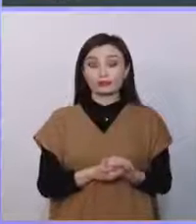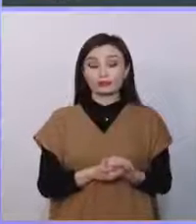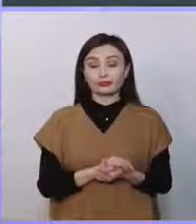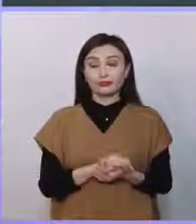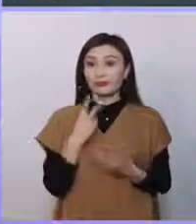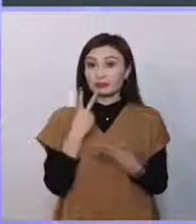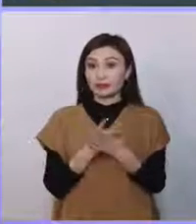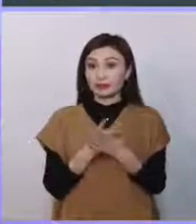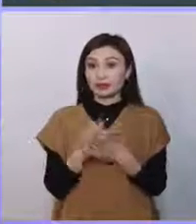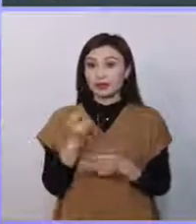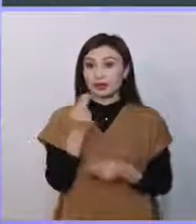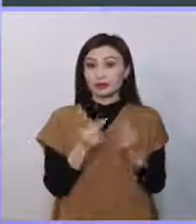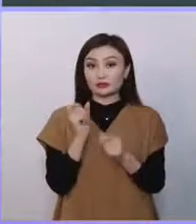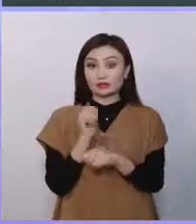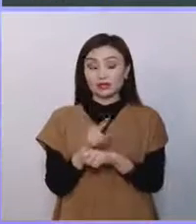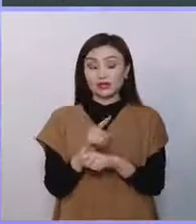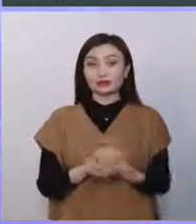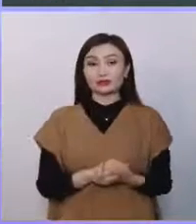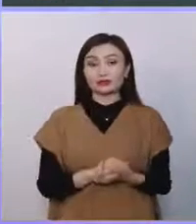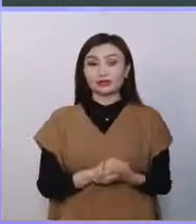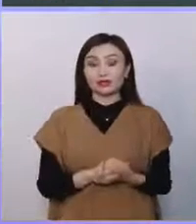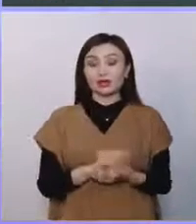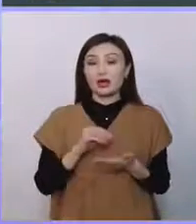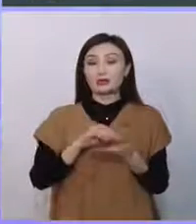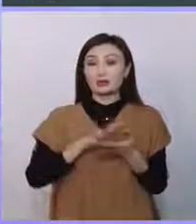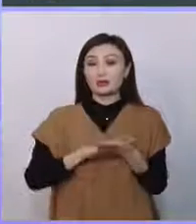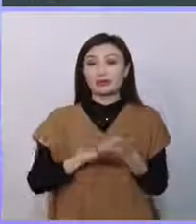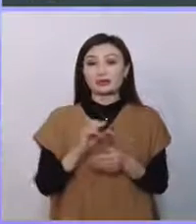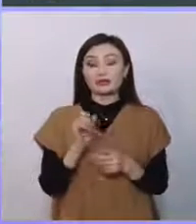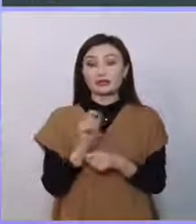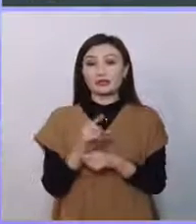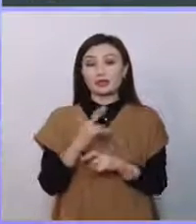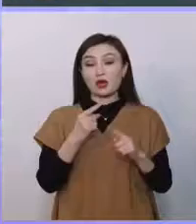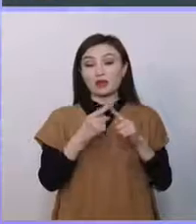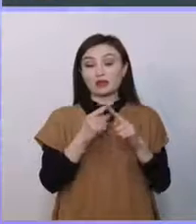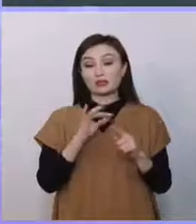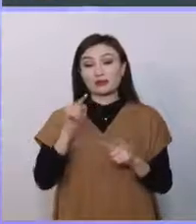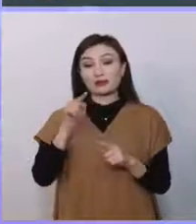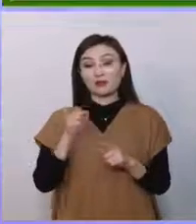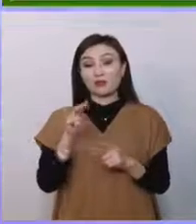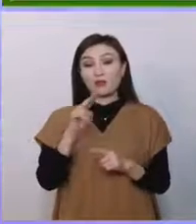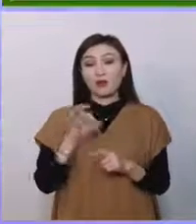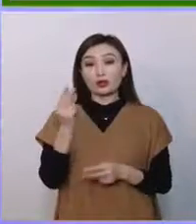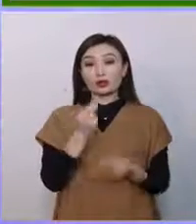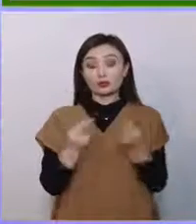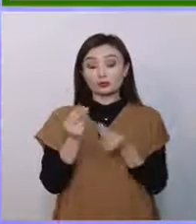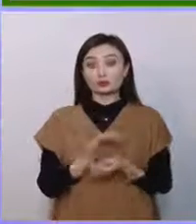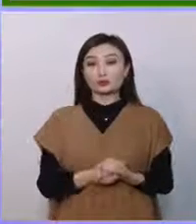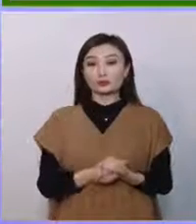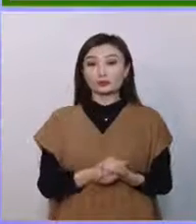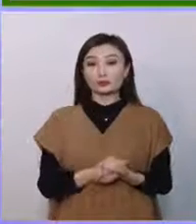посмотрите на рисунок задачи составьте задачи на умножение и деление по рисунку